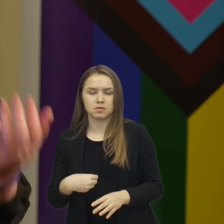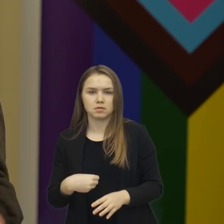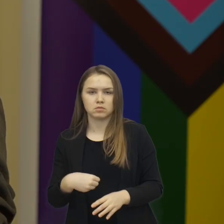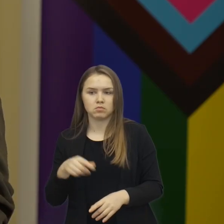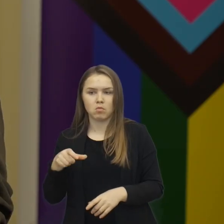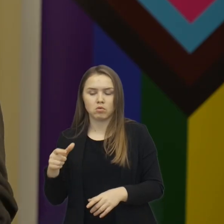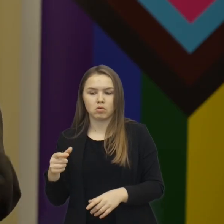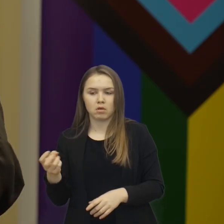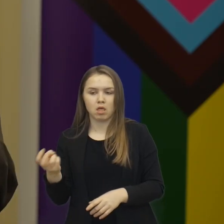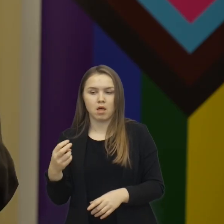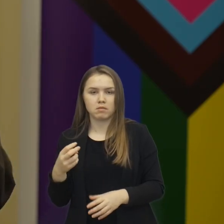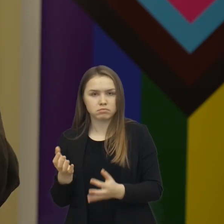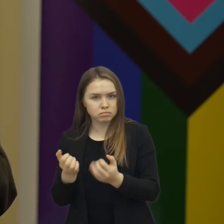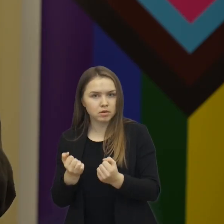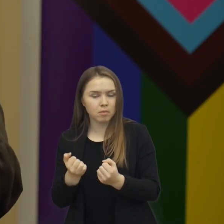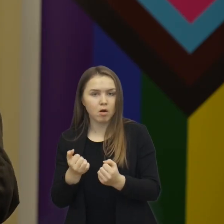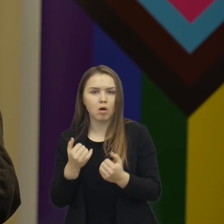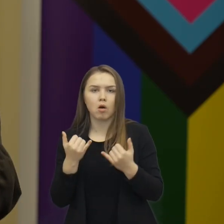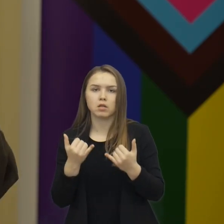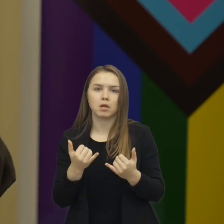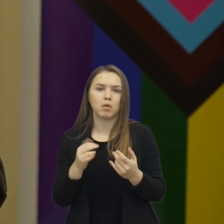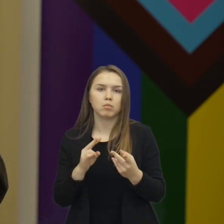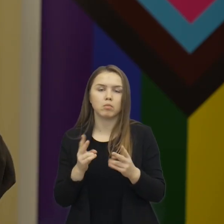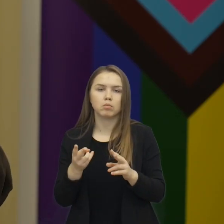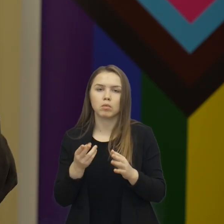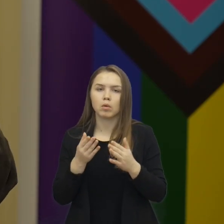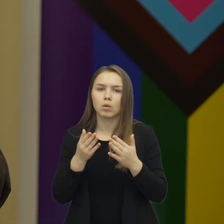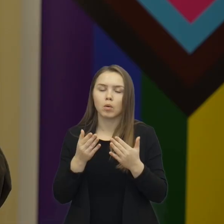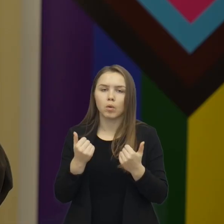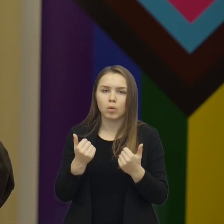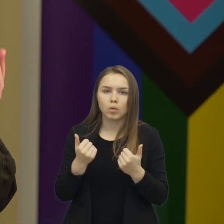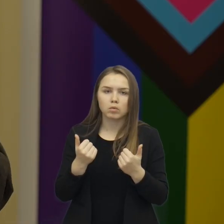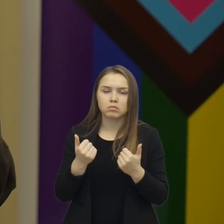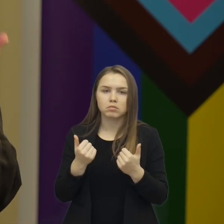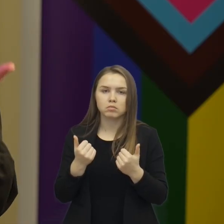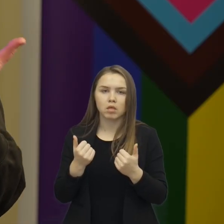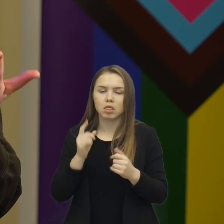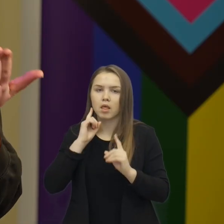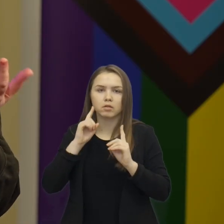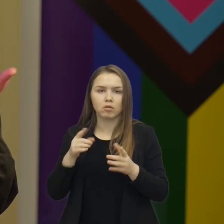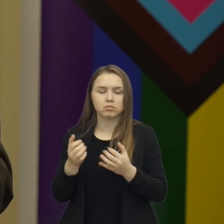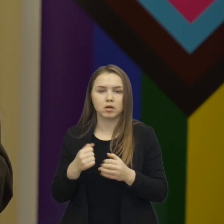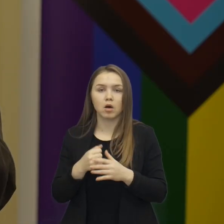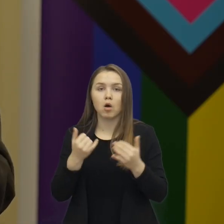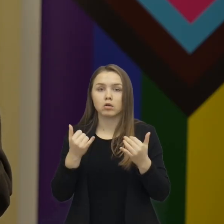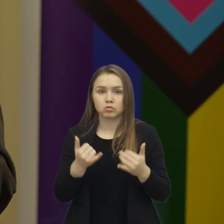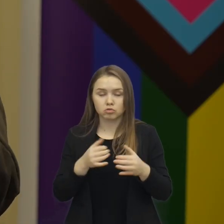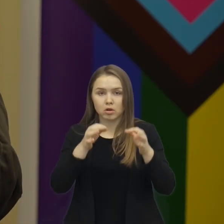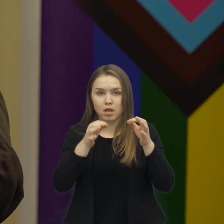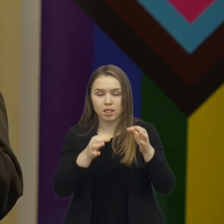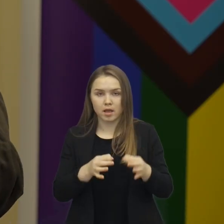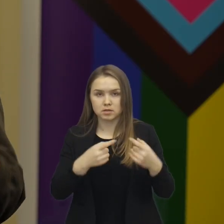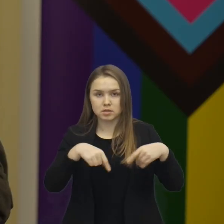situacijomis, nebeužsiema tuo. Tai ar yra tokių subtilių pokyčių? Nes teisėkūros lygmenių vargu, ar mes artimiausiu metu pamatysime